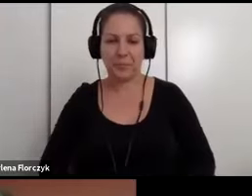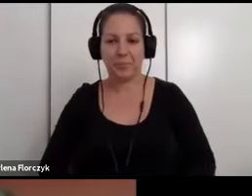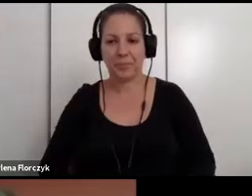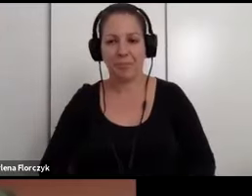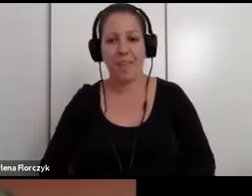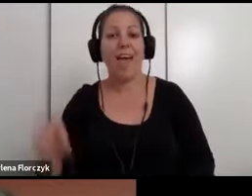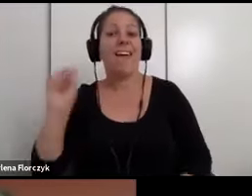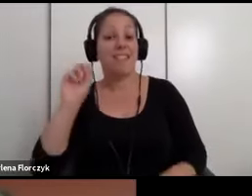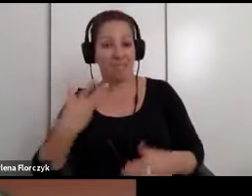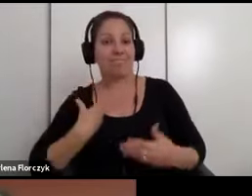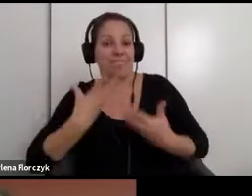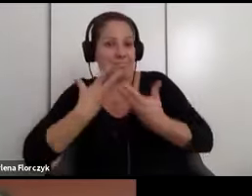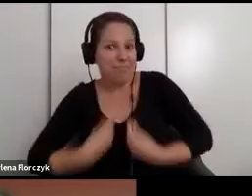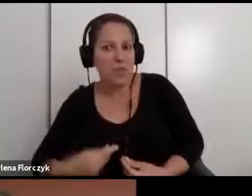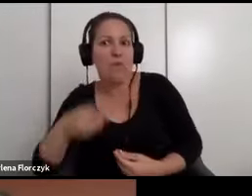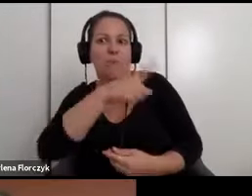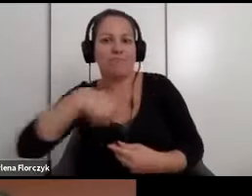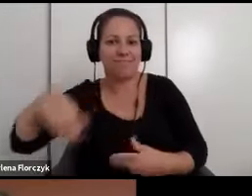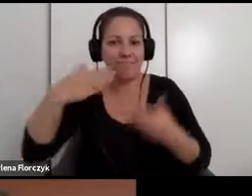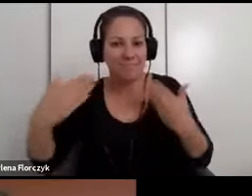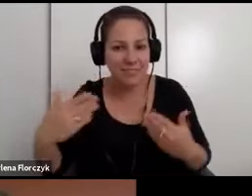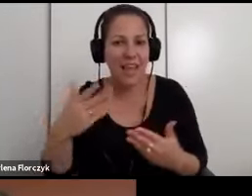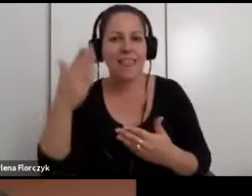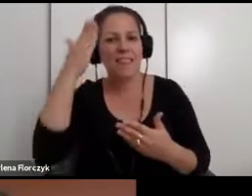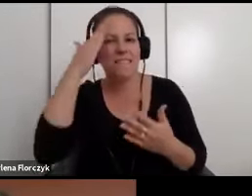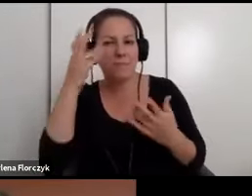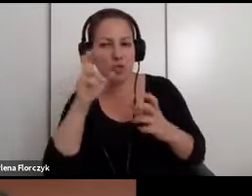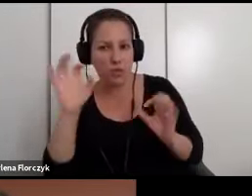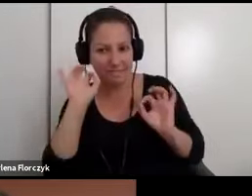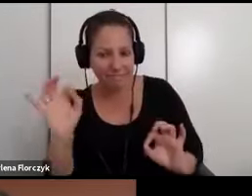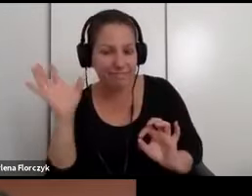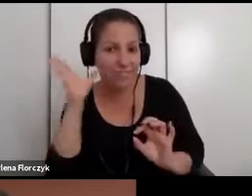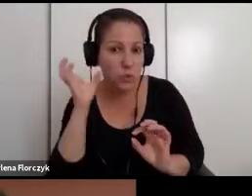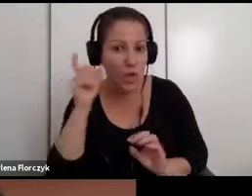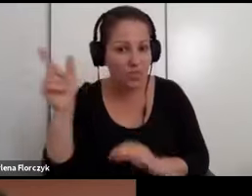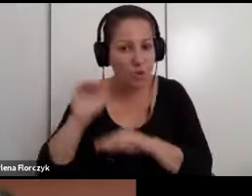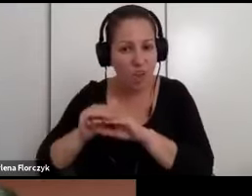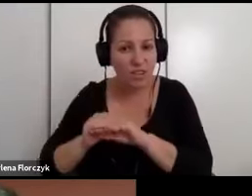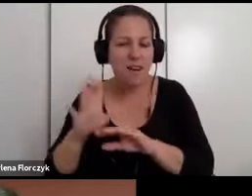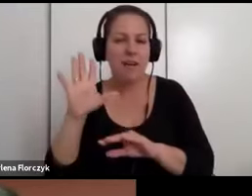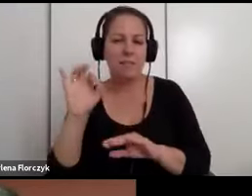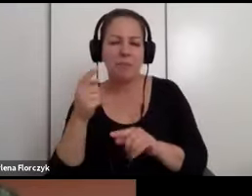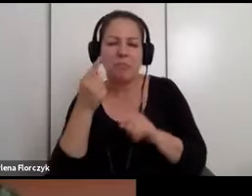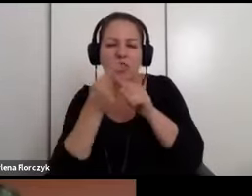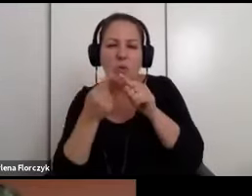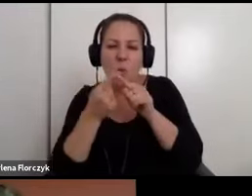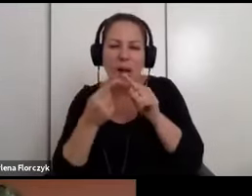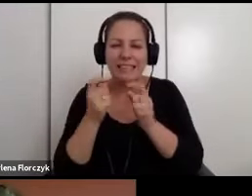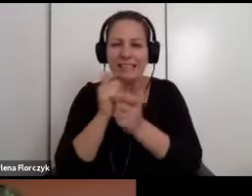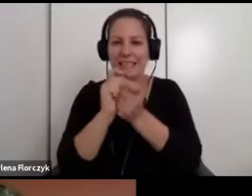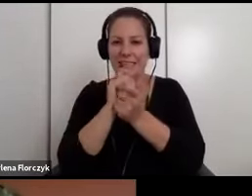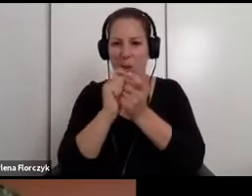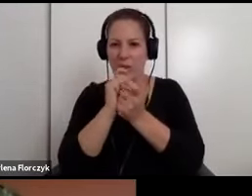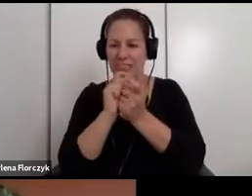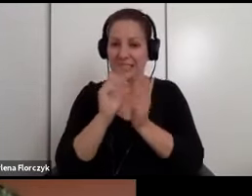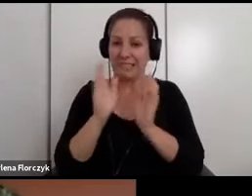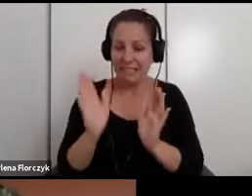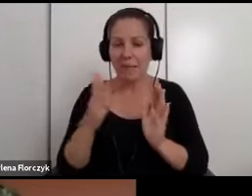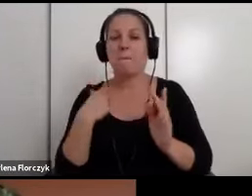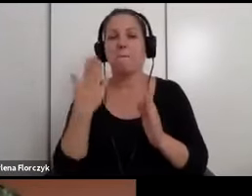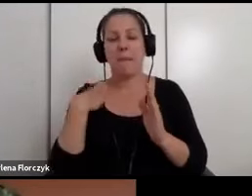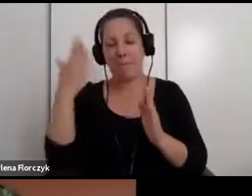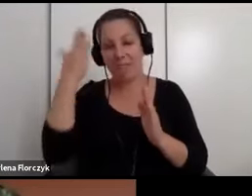Tak, miło Państwa powitać. Nie wiem, czy tu koleżankę dobrze było słychać, bo miałyśmy malutkie zakłócenia na linii, ale mam nadzieję, że za